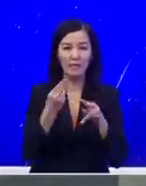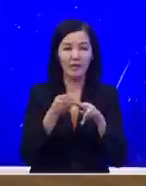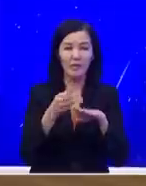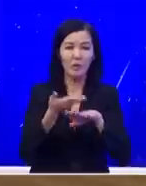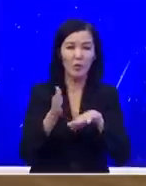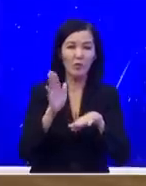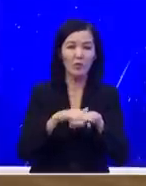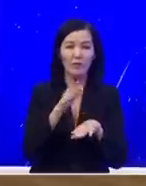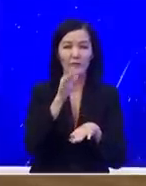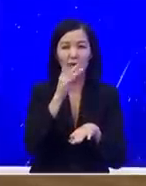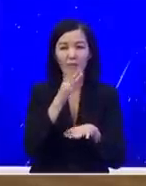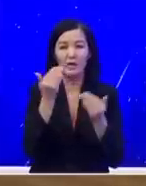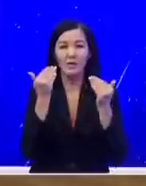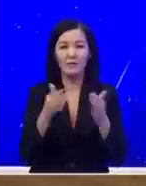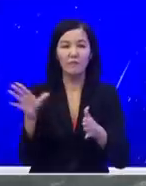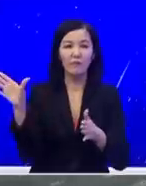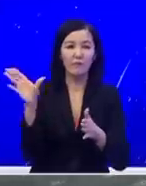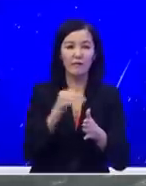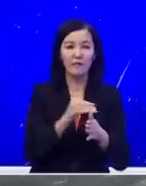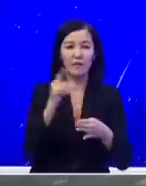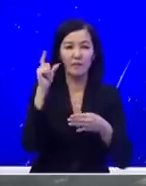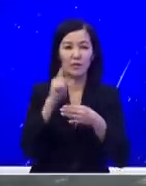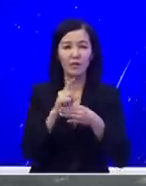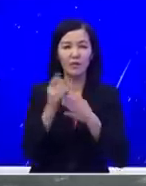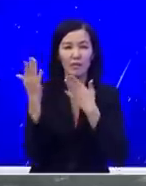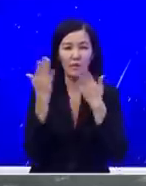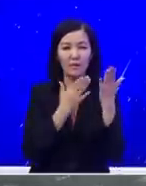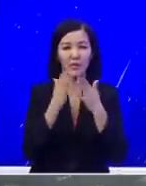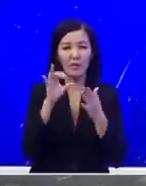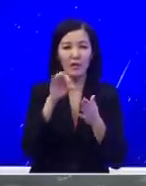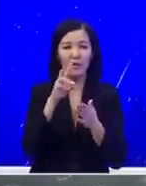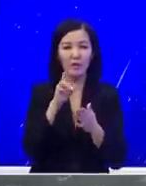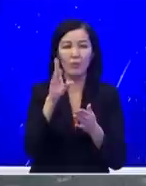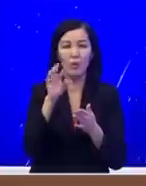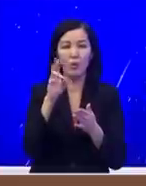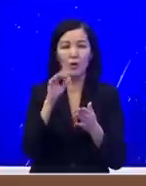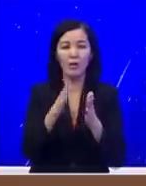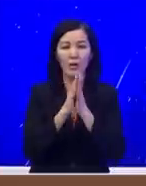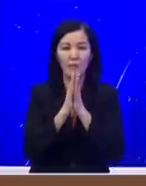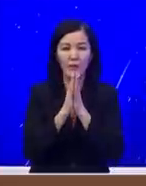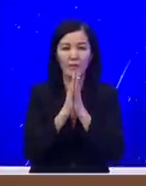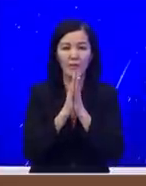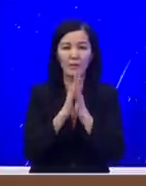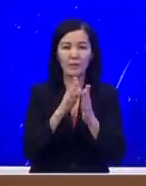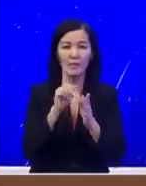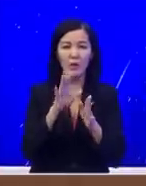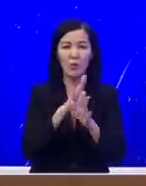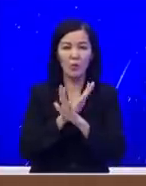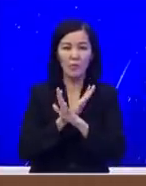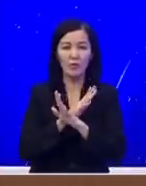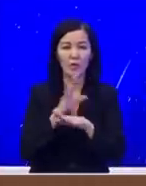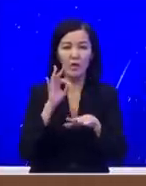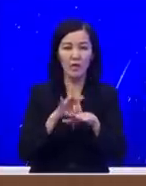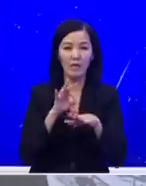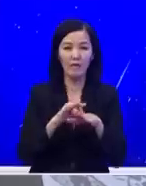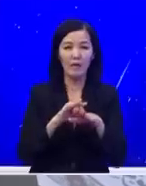период. Отметим, сегодня во всех мечетях страны прочли дуа хатм Корана, молившись за умерших от коронавируса. Мероприятие